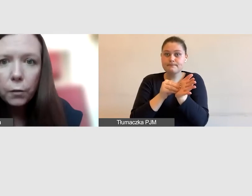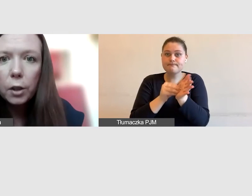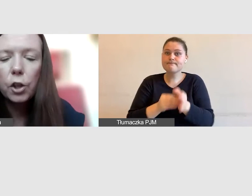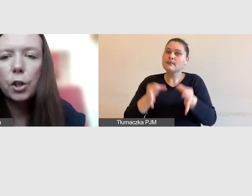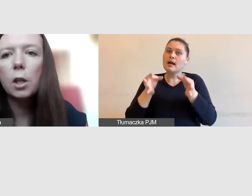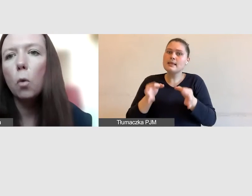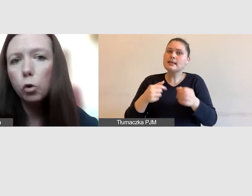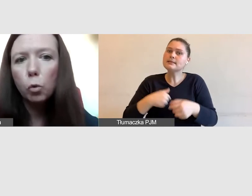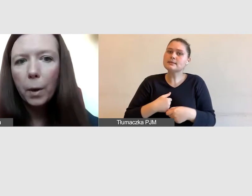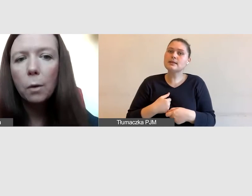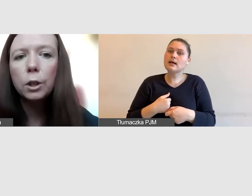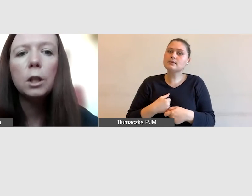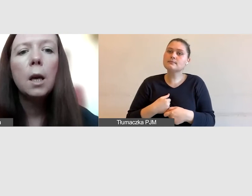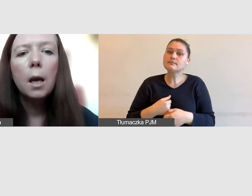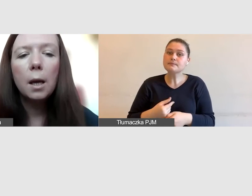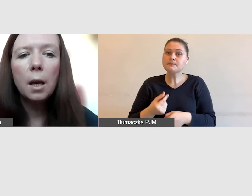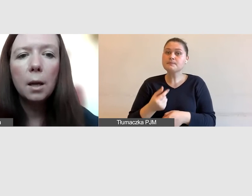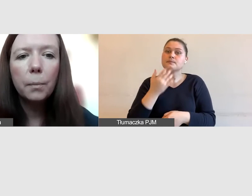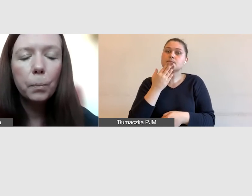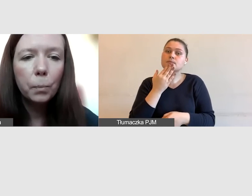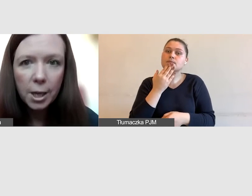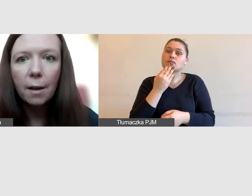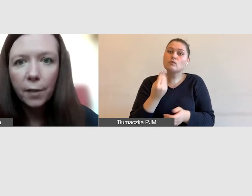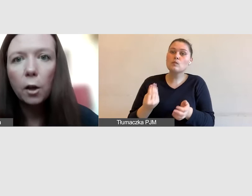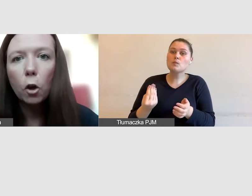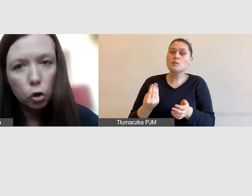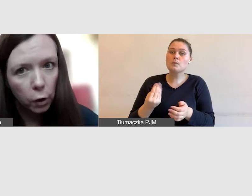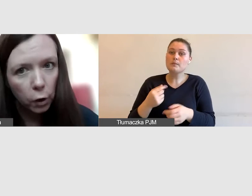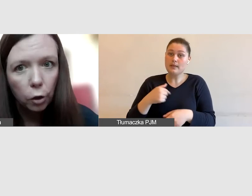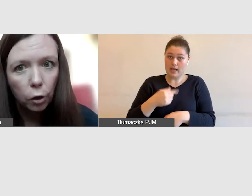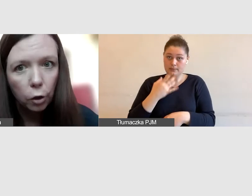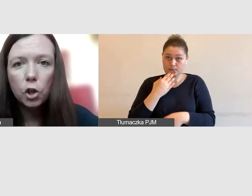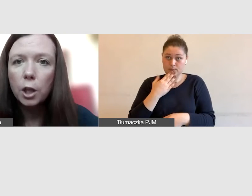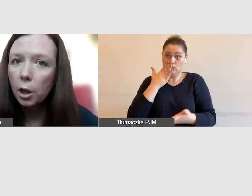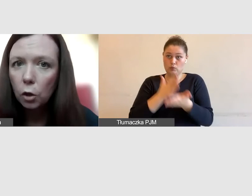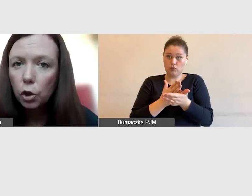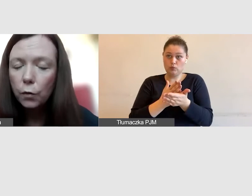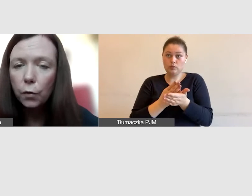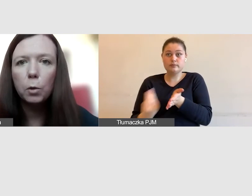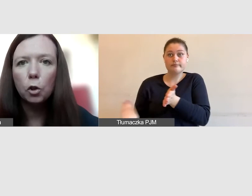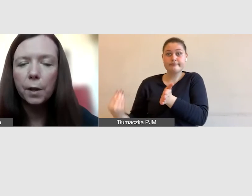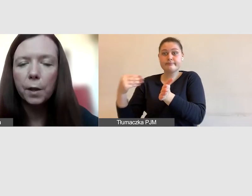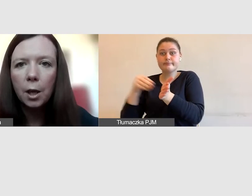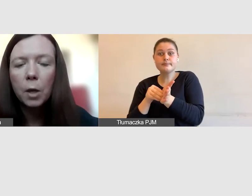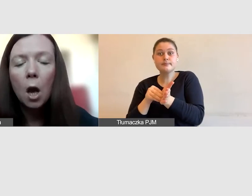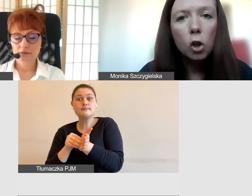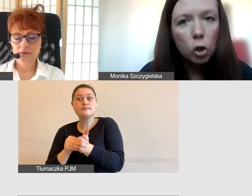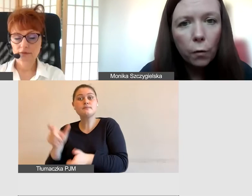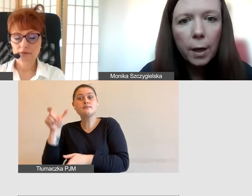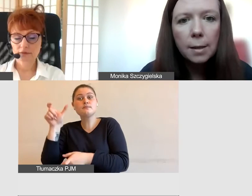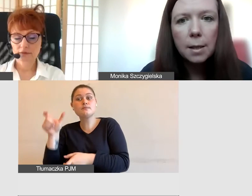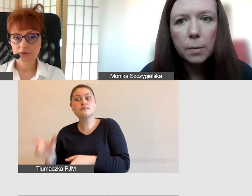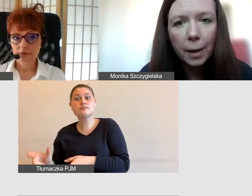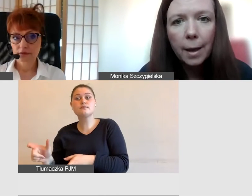wypowiedź uzupełni przedstawiając swoje doświadczenia, dzieląc się swoimi doświadczeniami